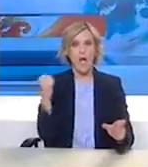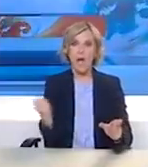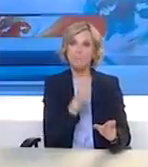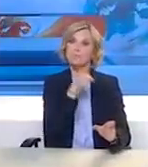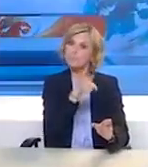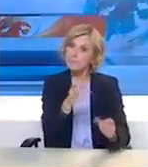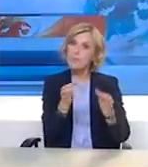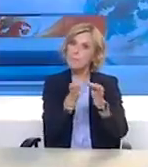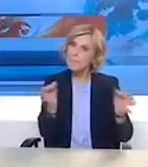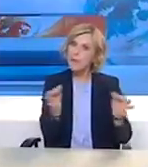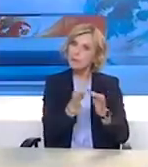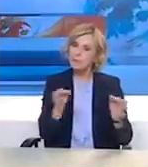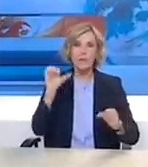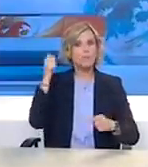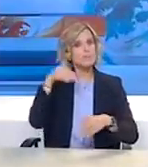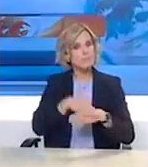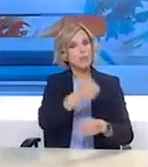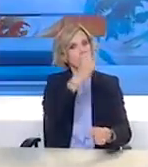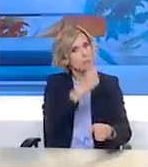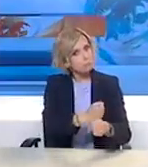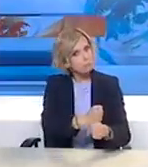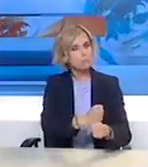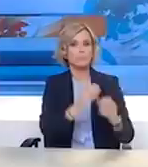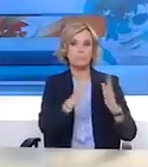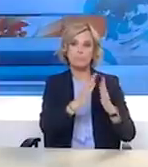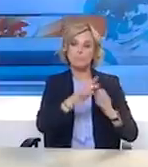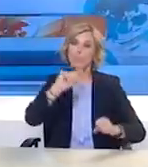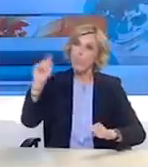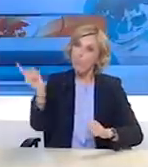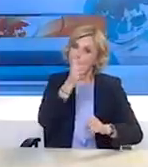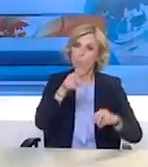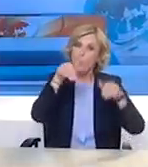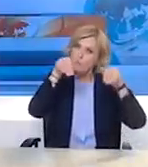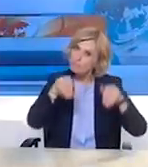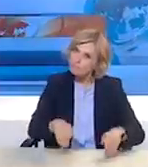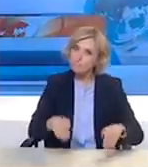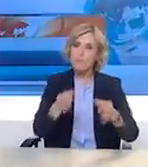τηρούνται αυτή τη στιγμή και χθες το βράδυ συντριπτικά οι όροι και οι κανόνες